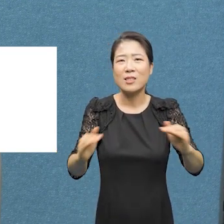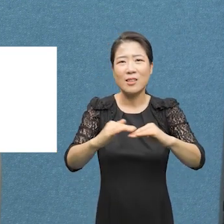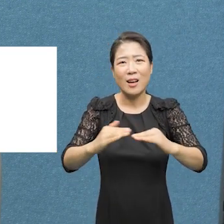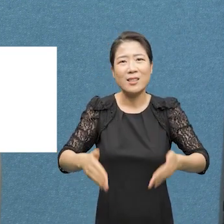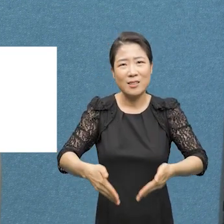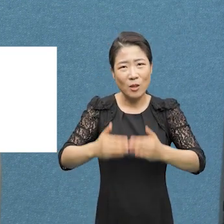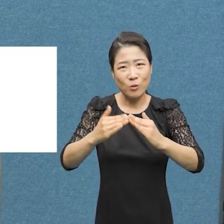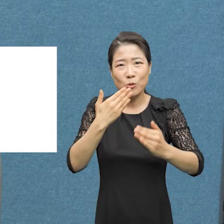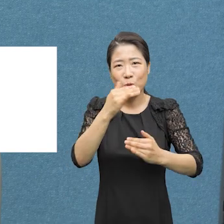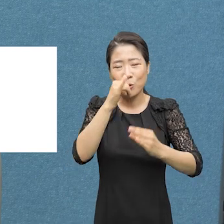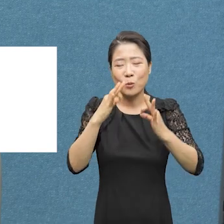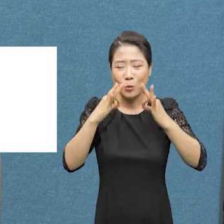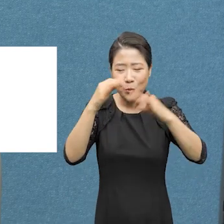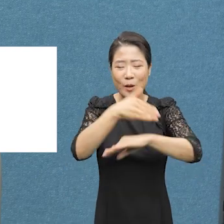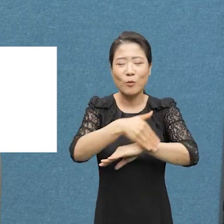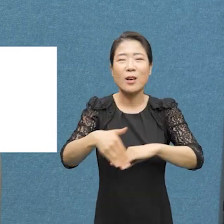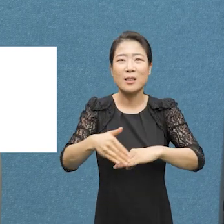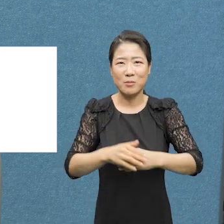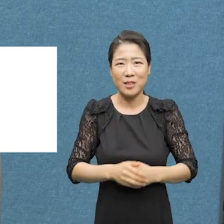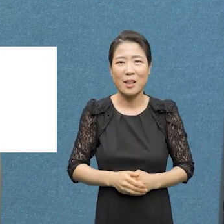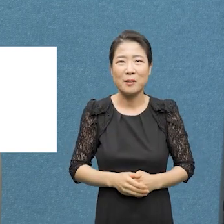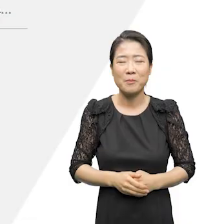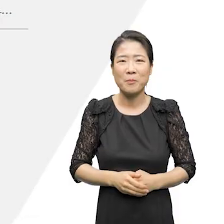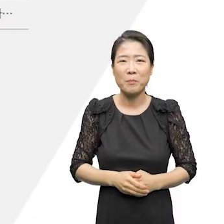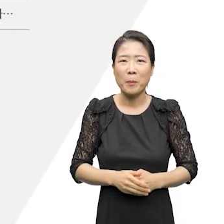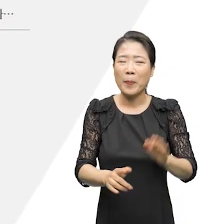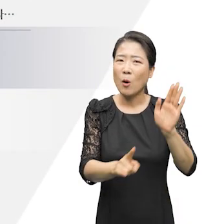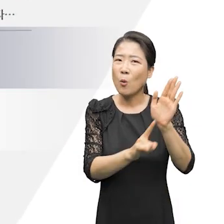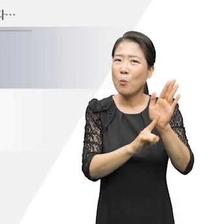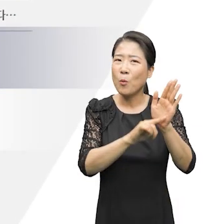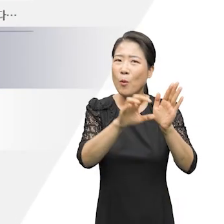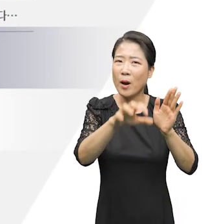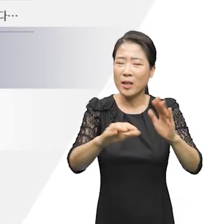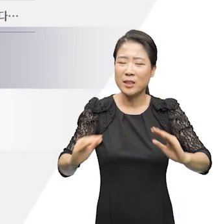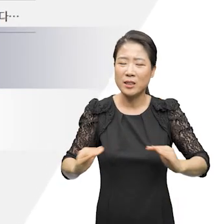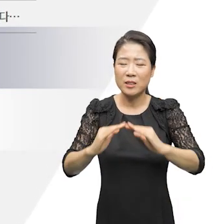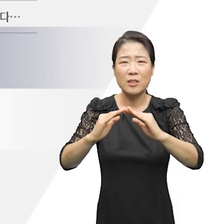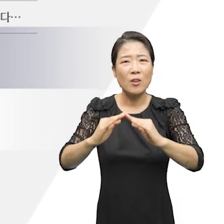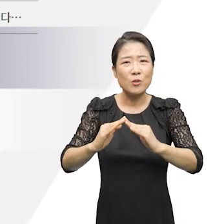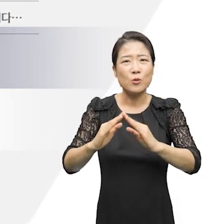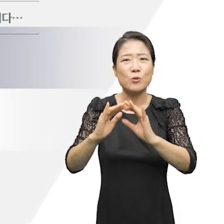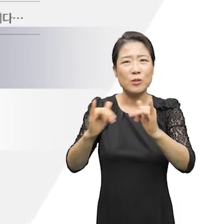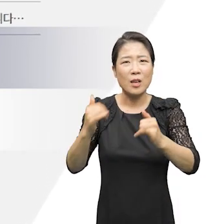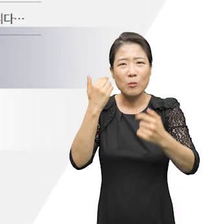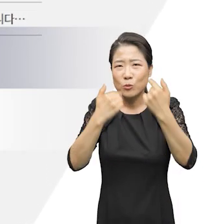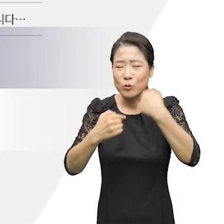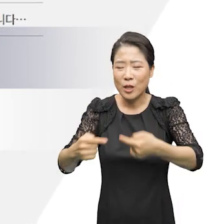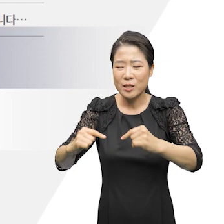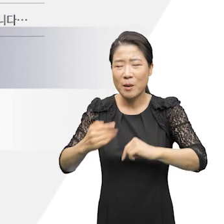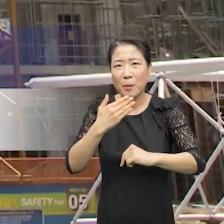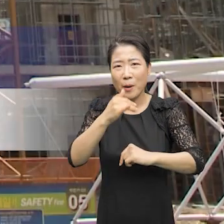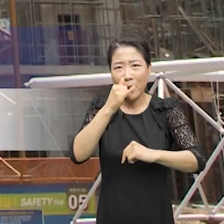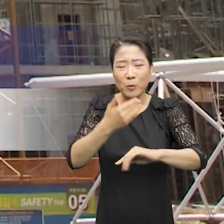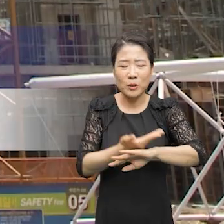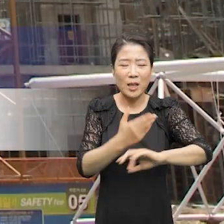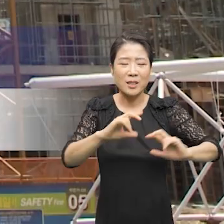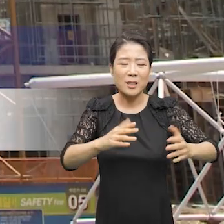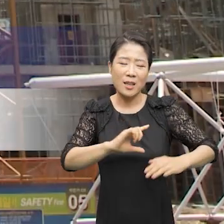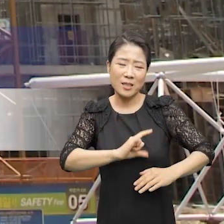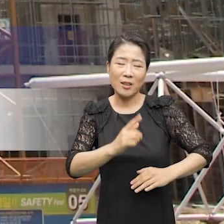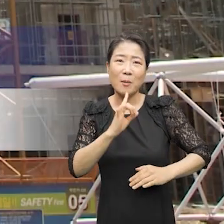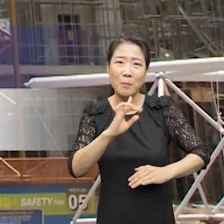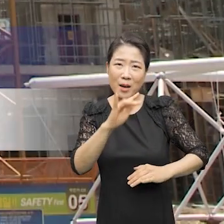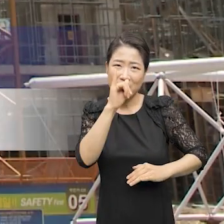전시관이 건립될 수 있도록 노력할 계획입니다 공모에는 국내외 건축가 누구나 참여할 수 있고 외국